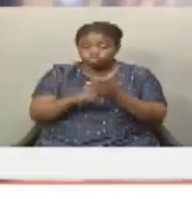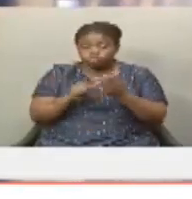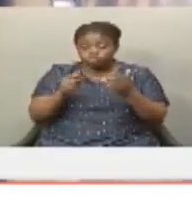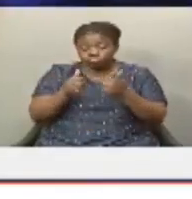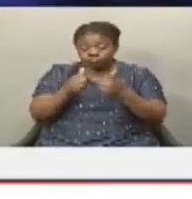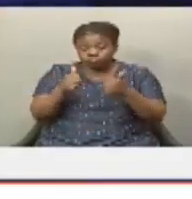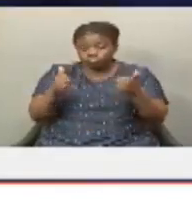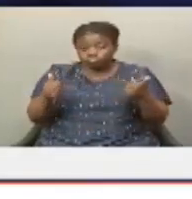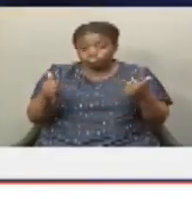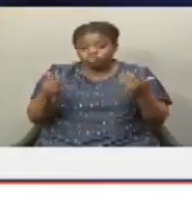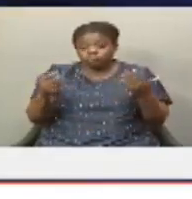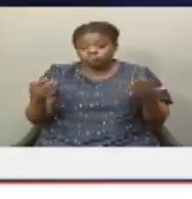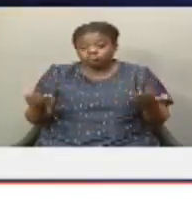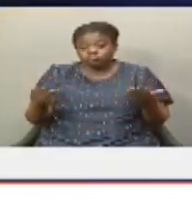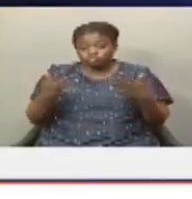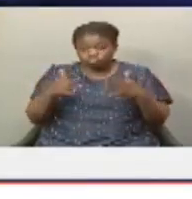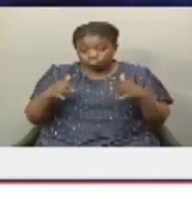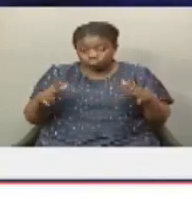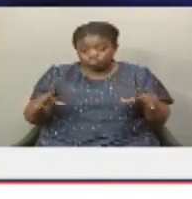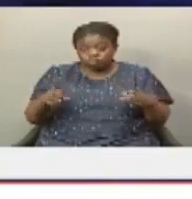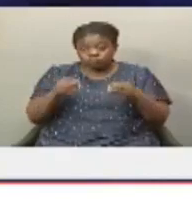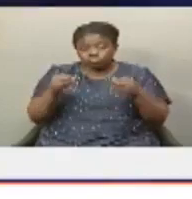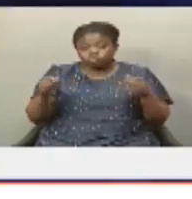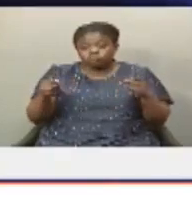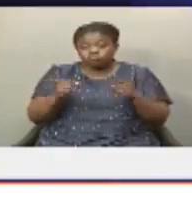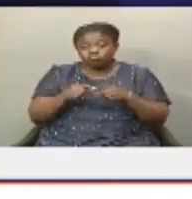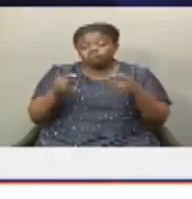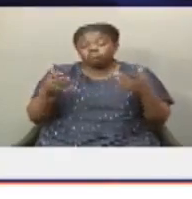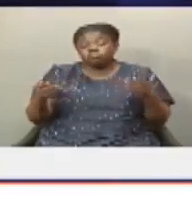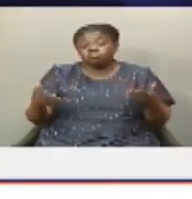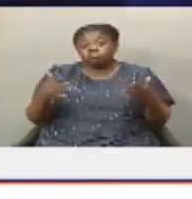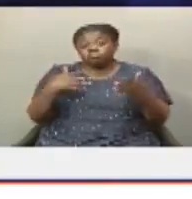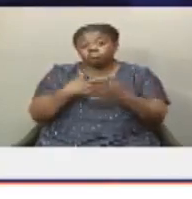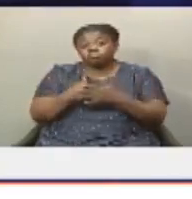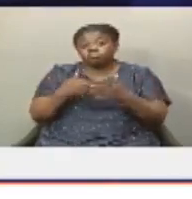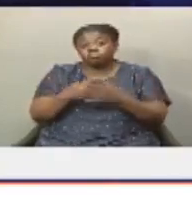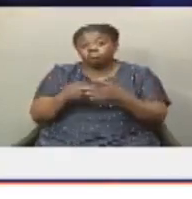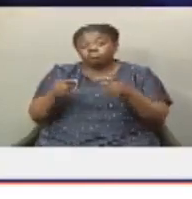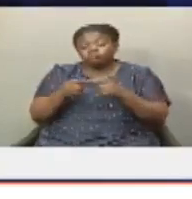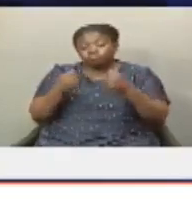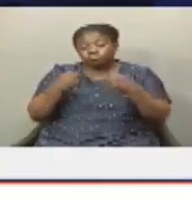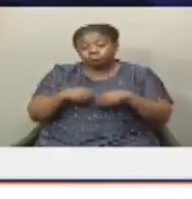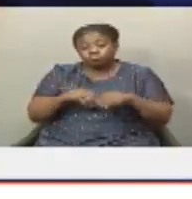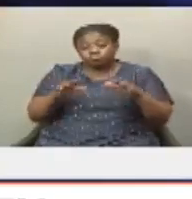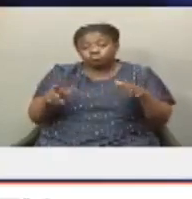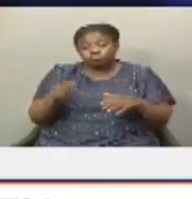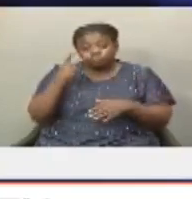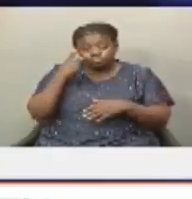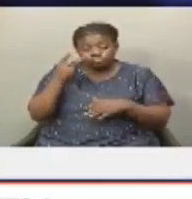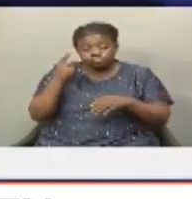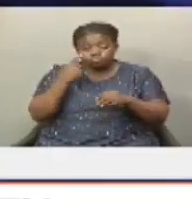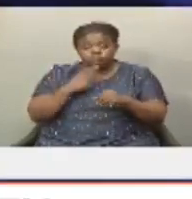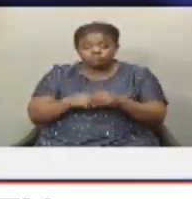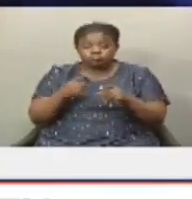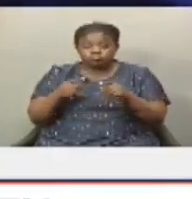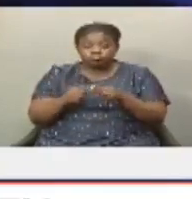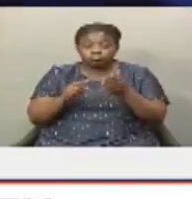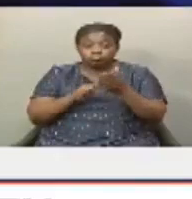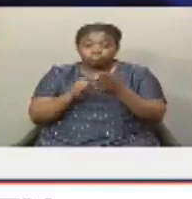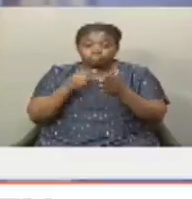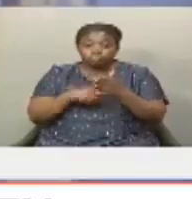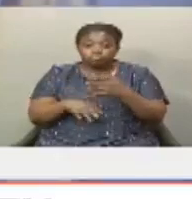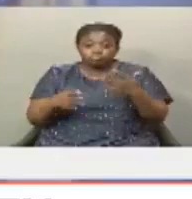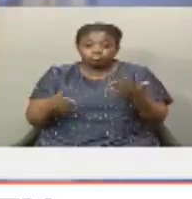bulungi. Era nga zikaze oluzise mu kyuma kidisitiira era okulinga bwe tuzze tulaba. Omulundi guno tweyambisizza